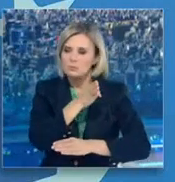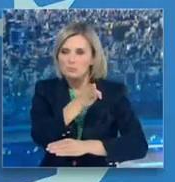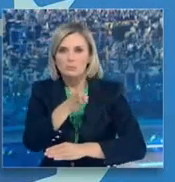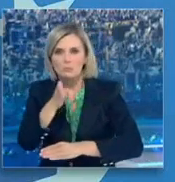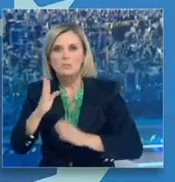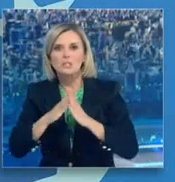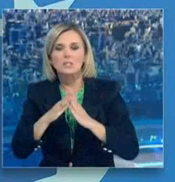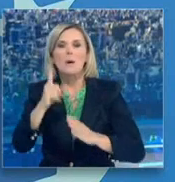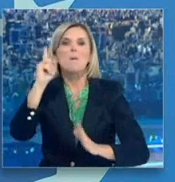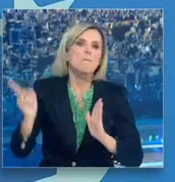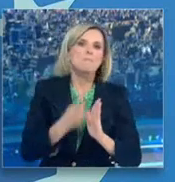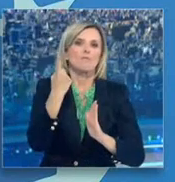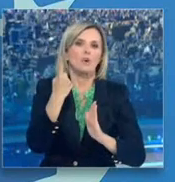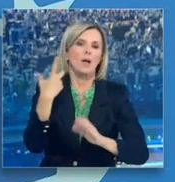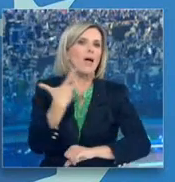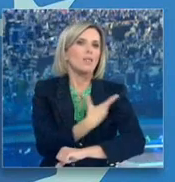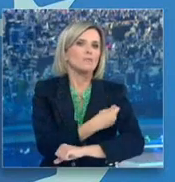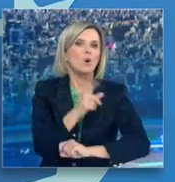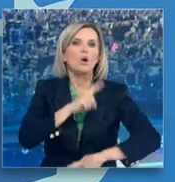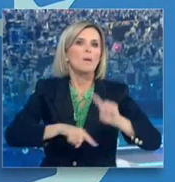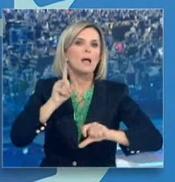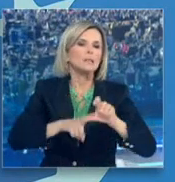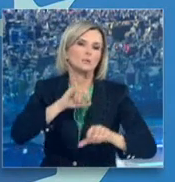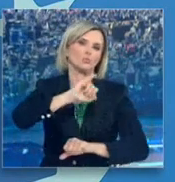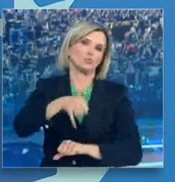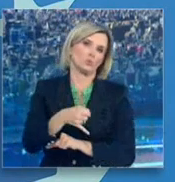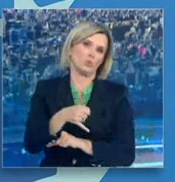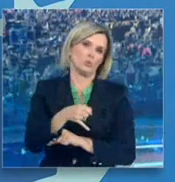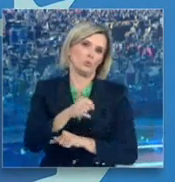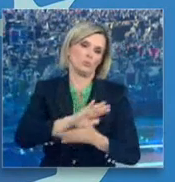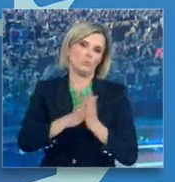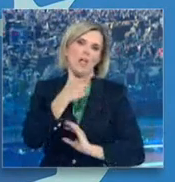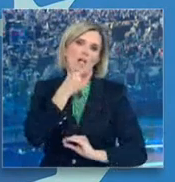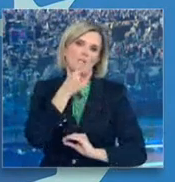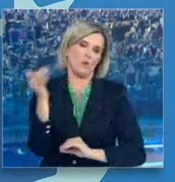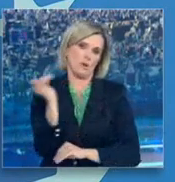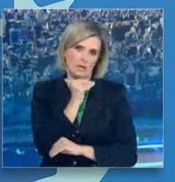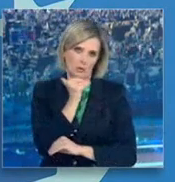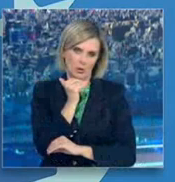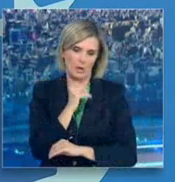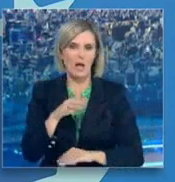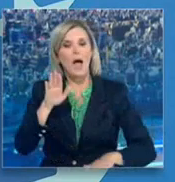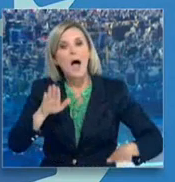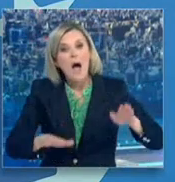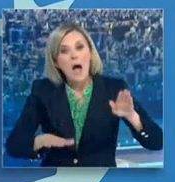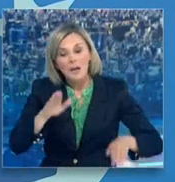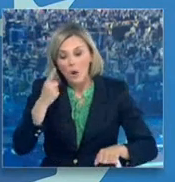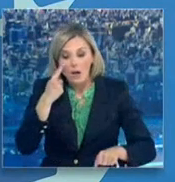Άρα έχουμε πια μια προσέγγιση η οποία είναι πολύ πιο εξειδικευμένη ανάλογα με τα